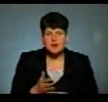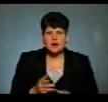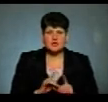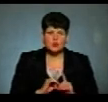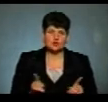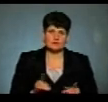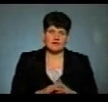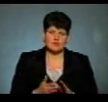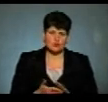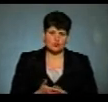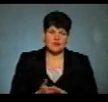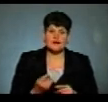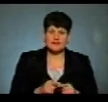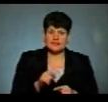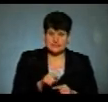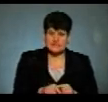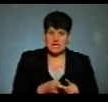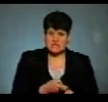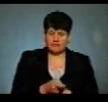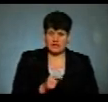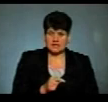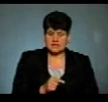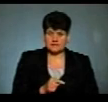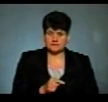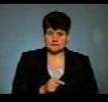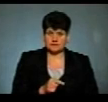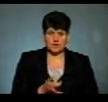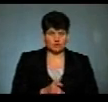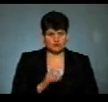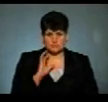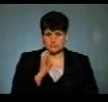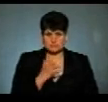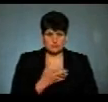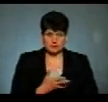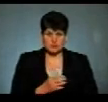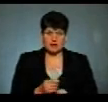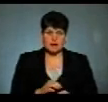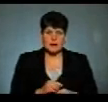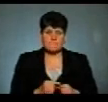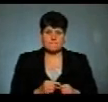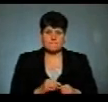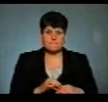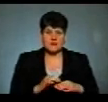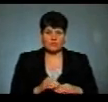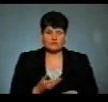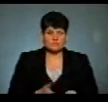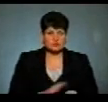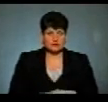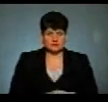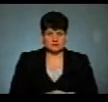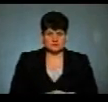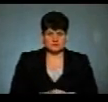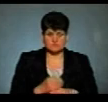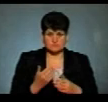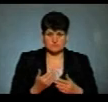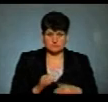особливих умов, але оця інфекція, як надзвичайно серйозна, от і приводить до дуже серйозних ускладнень,